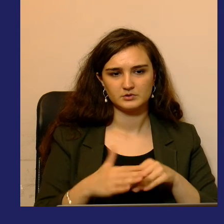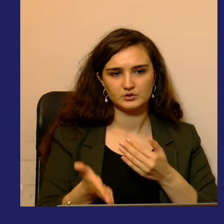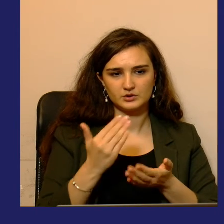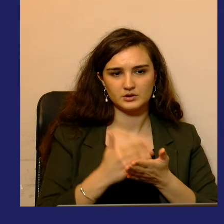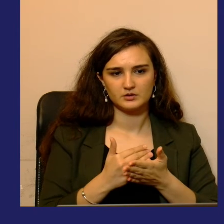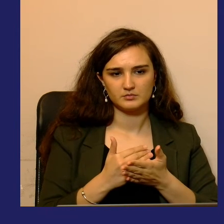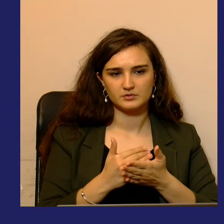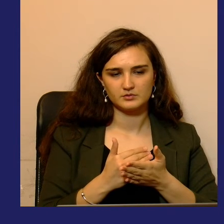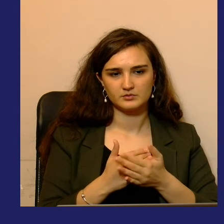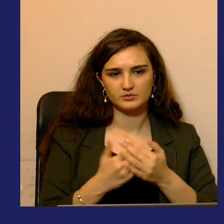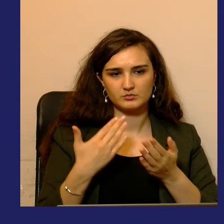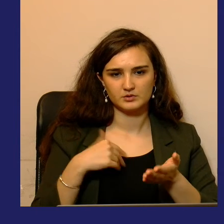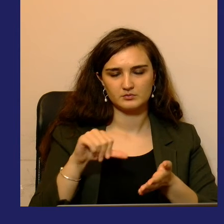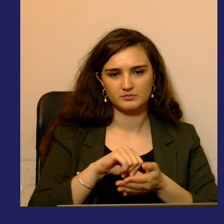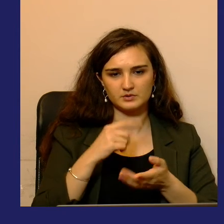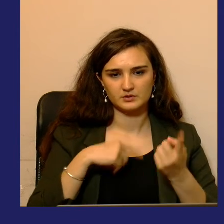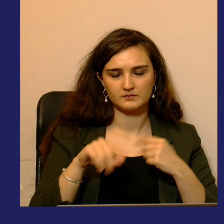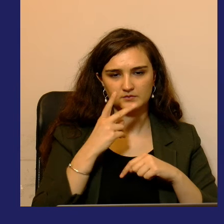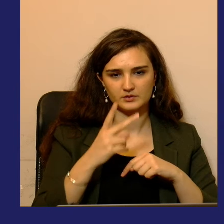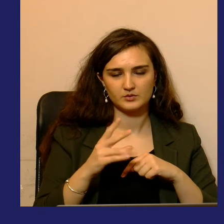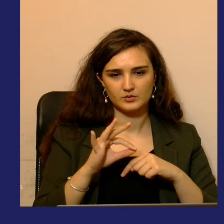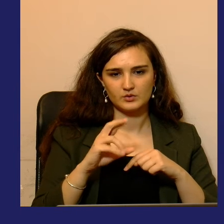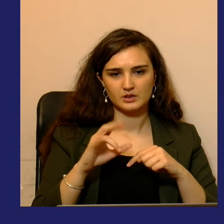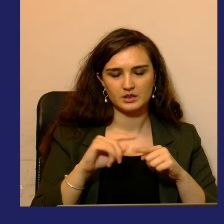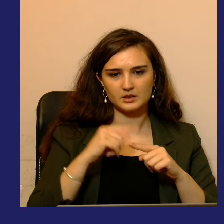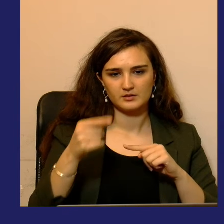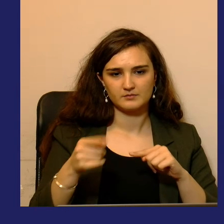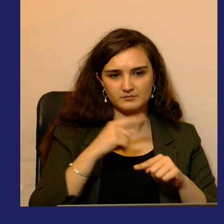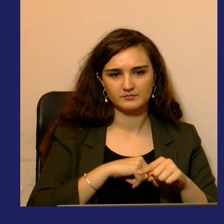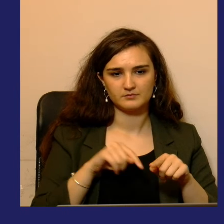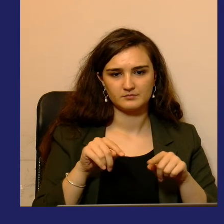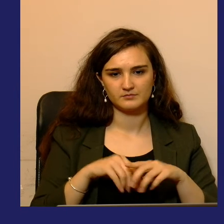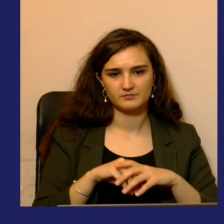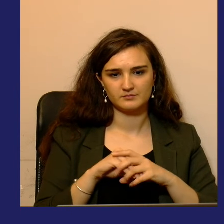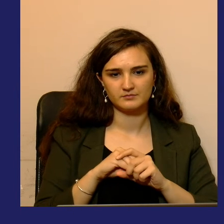შედეგებს, რომლის მომსწრენი ვართ ოკეანის ორივე ნაპირს.